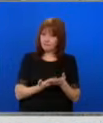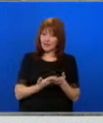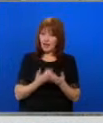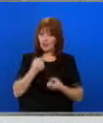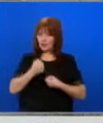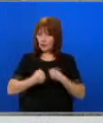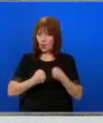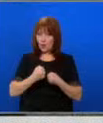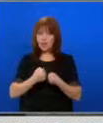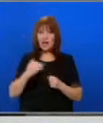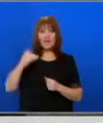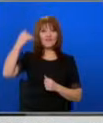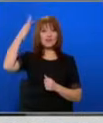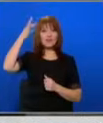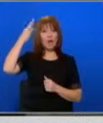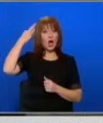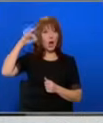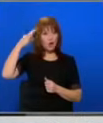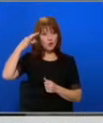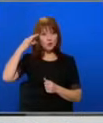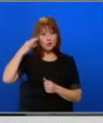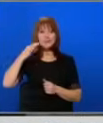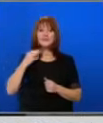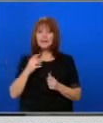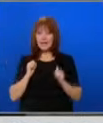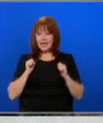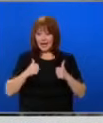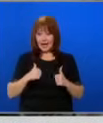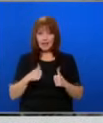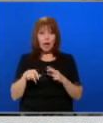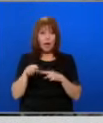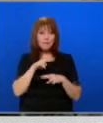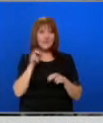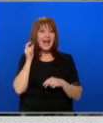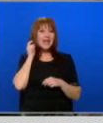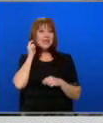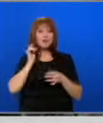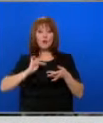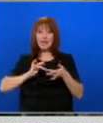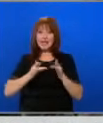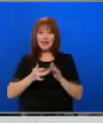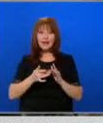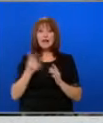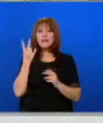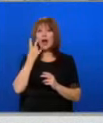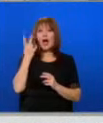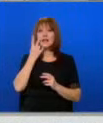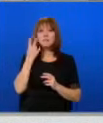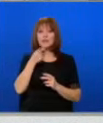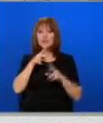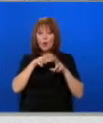младежа. Бил висок, рус и с раница на гърба. Проверява името му в интернет и разбира, че той е издирван от